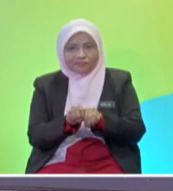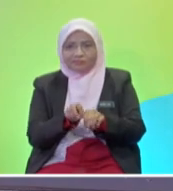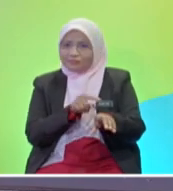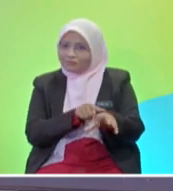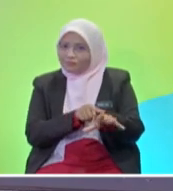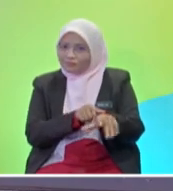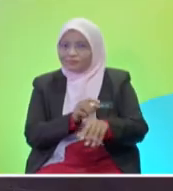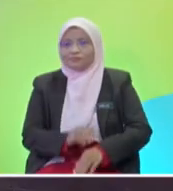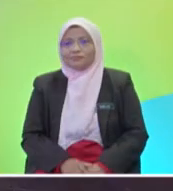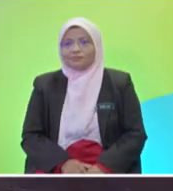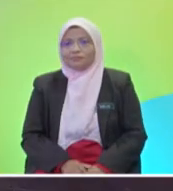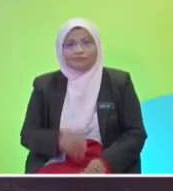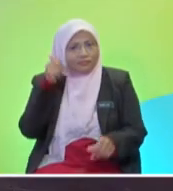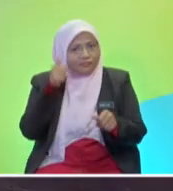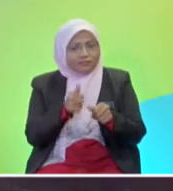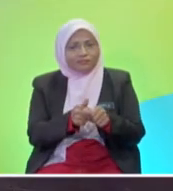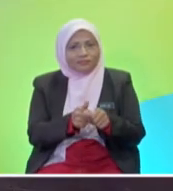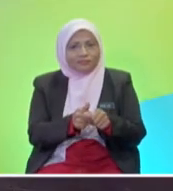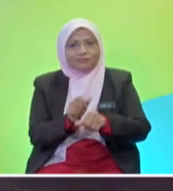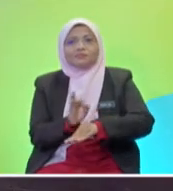ingat tak apa fungsi daun tadi? Ha,